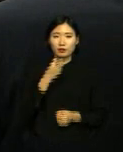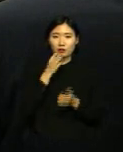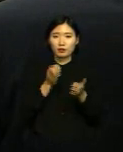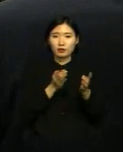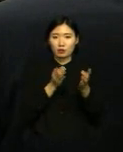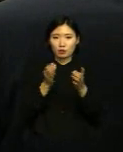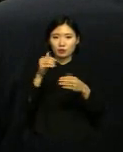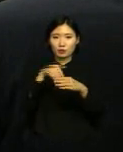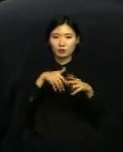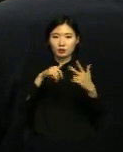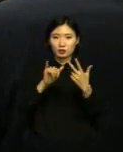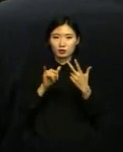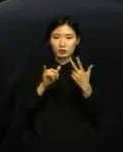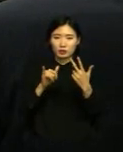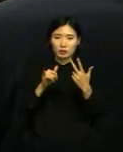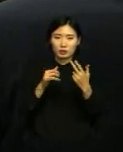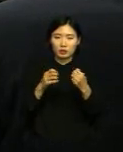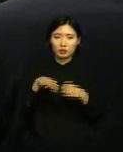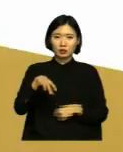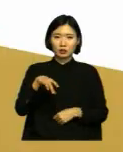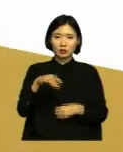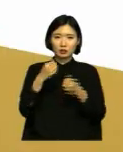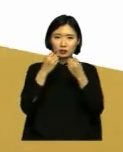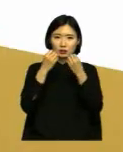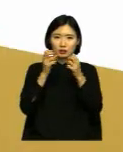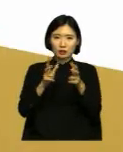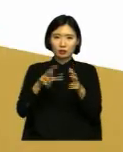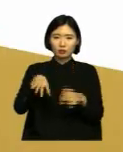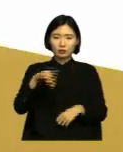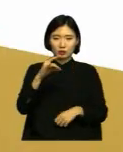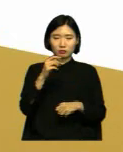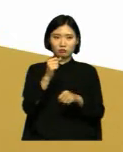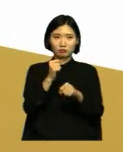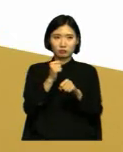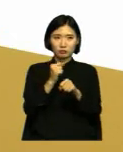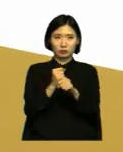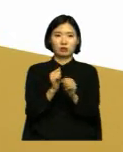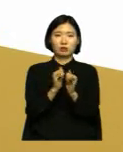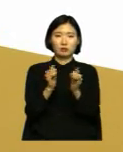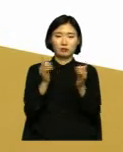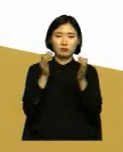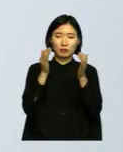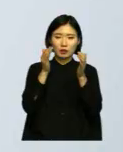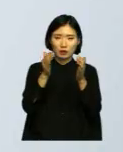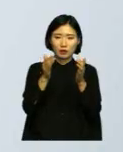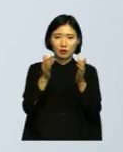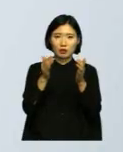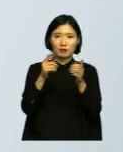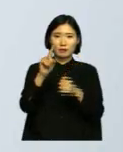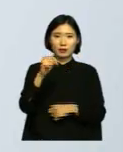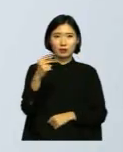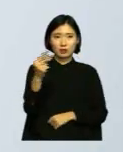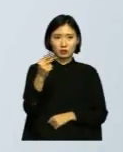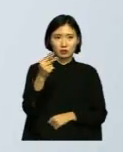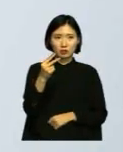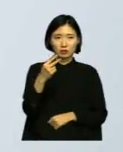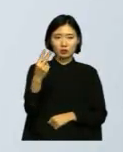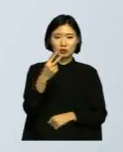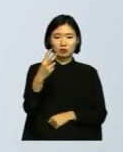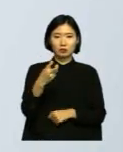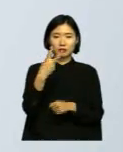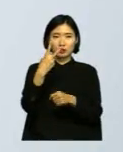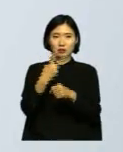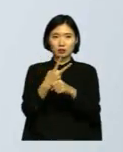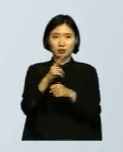경기도가 민선 7기 창업 지원 정책 방향을 발표했습니다. 2018년에 지원한 창업 기업 12,000개를